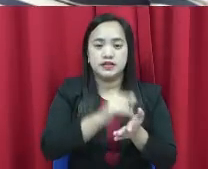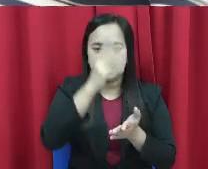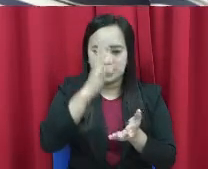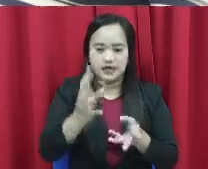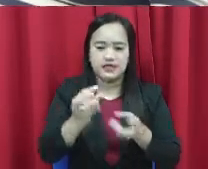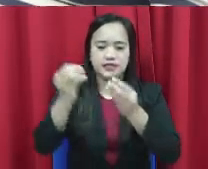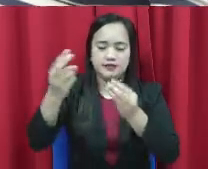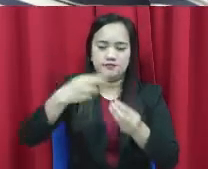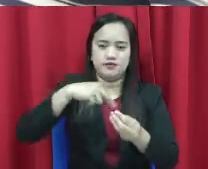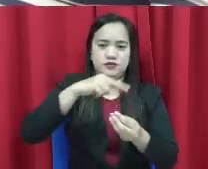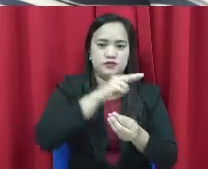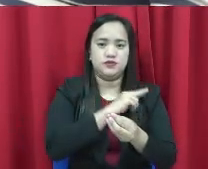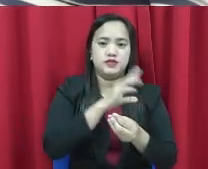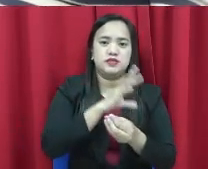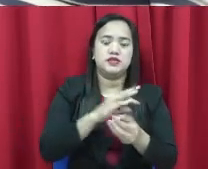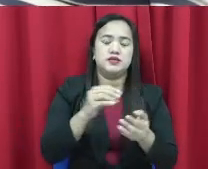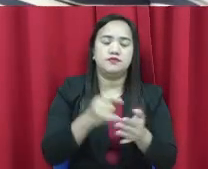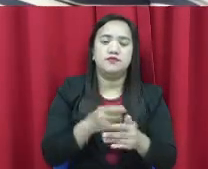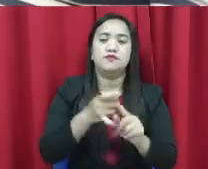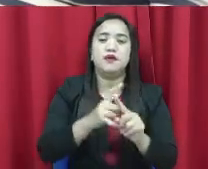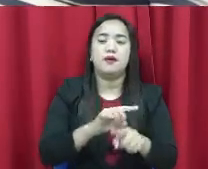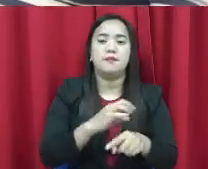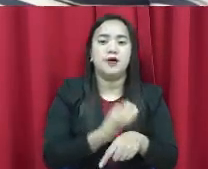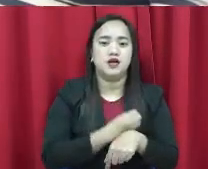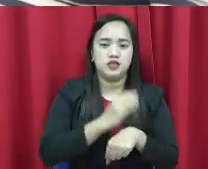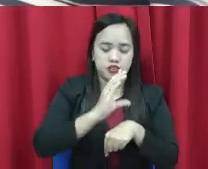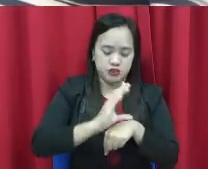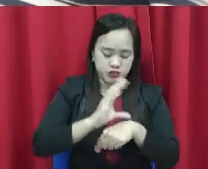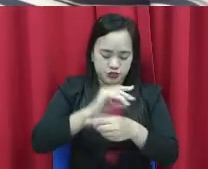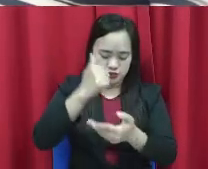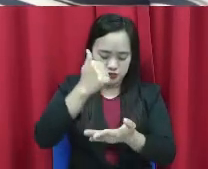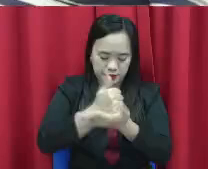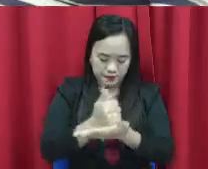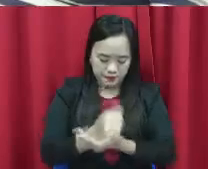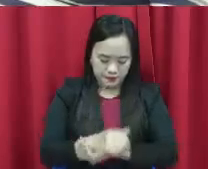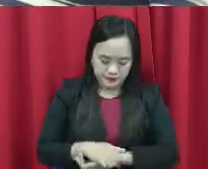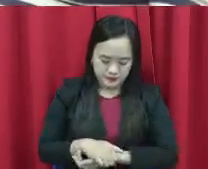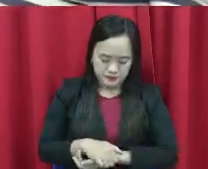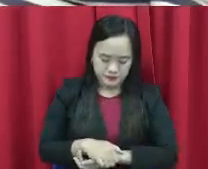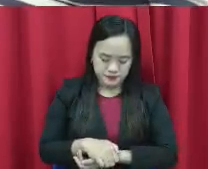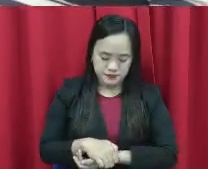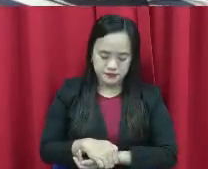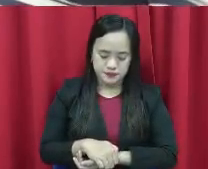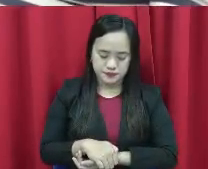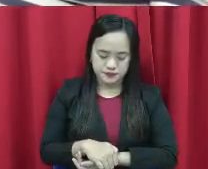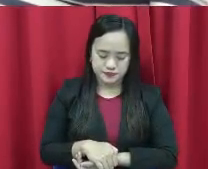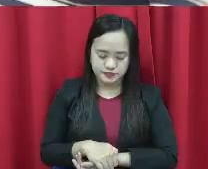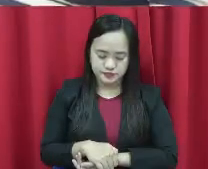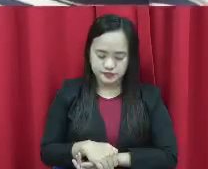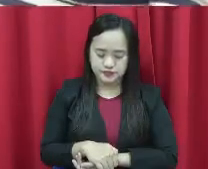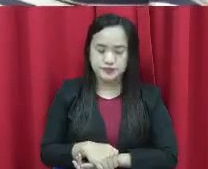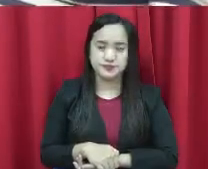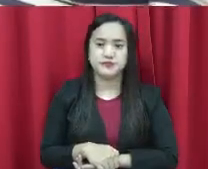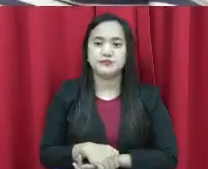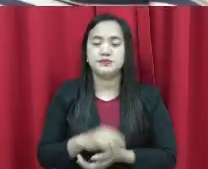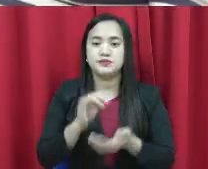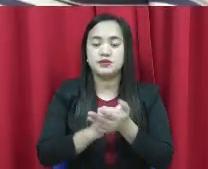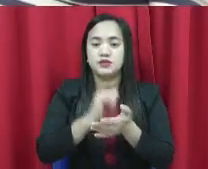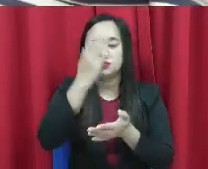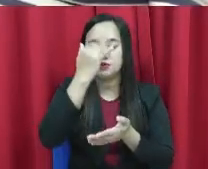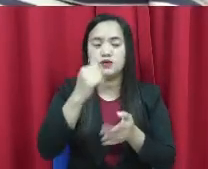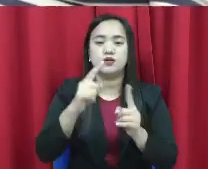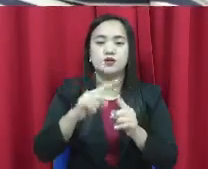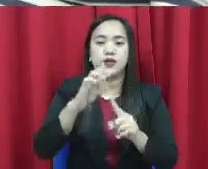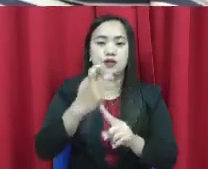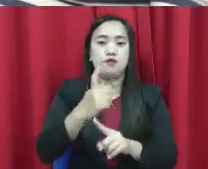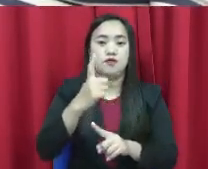atin ng atin pong iglesya the Christian Bible Baptist Church Dito po sa fort bonfacio Taguig City Kaya nga sa bawat isa